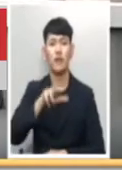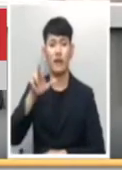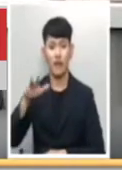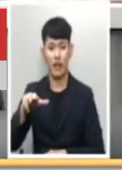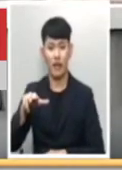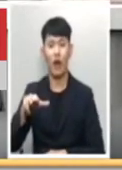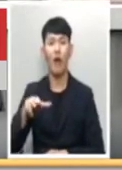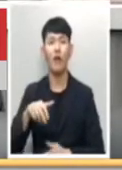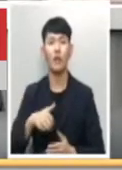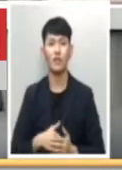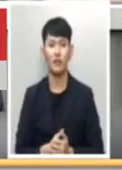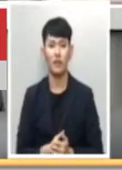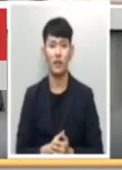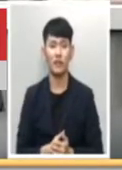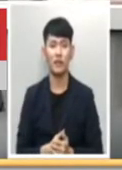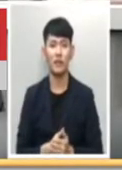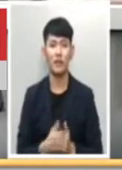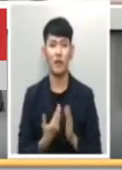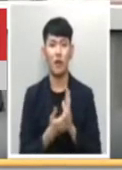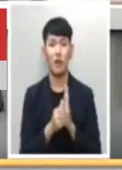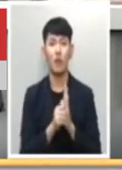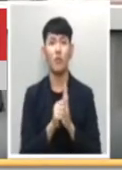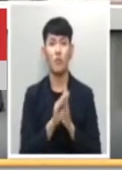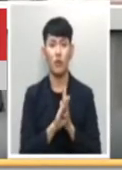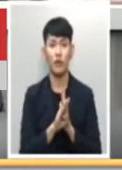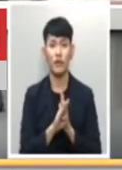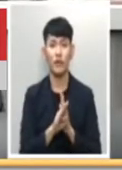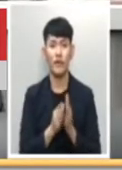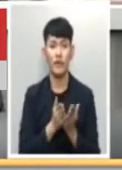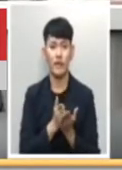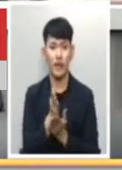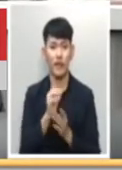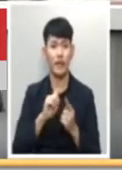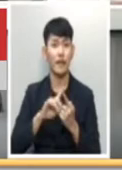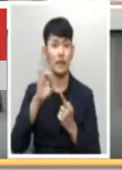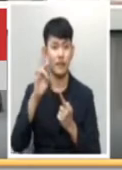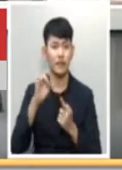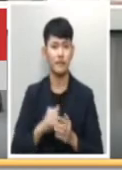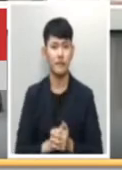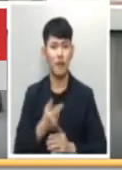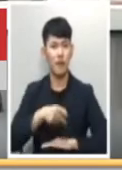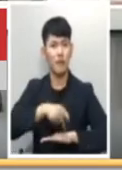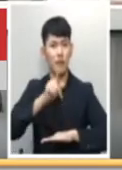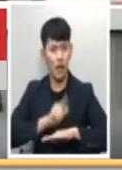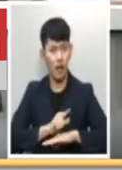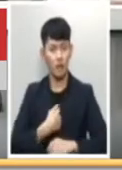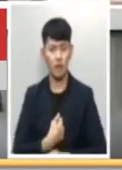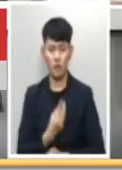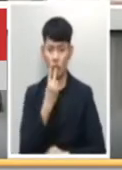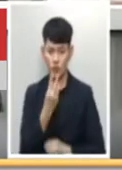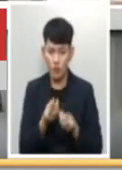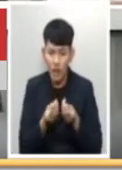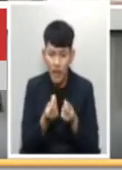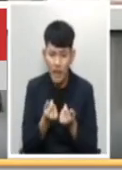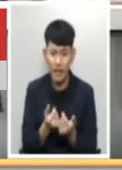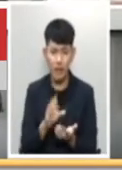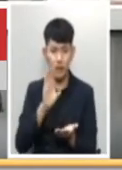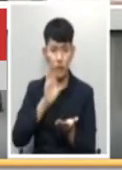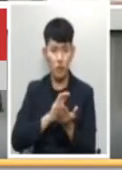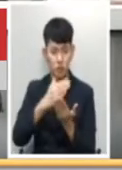อุบลราชธานีเขต7ท่านประธานที่เคารพครับผมได้ดูรายละเอียดงบประมาณปี